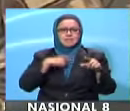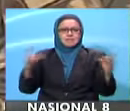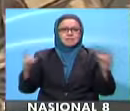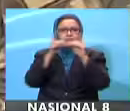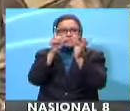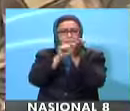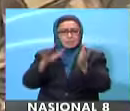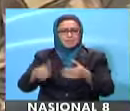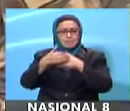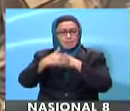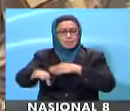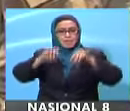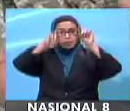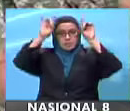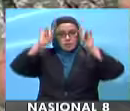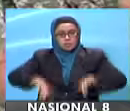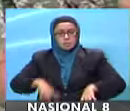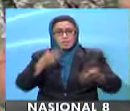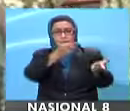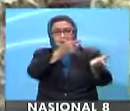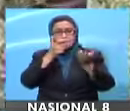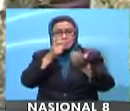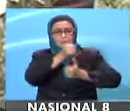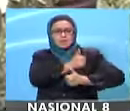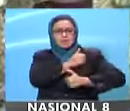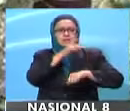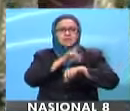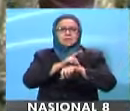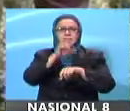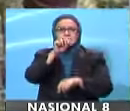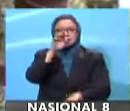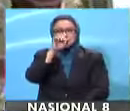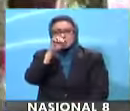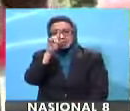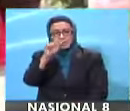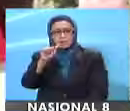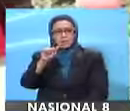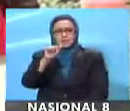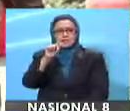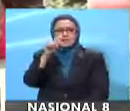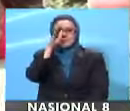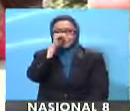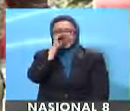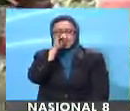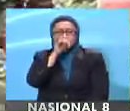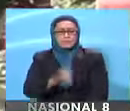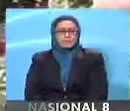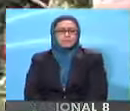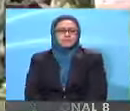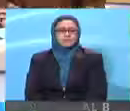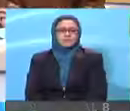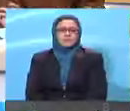menembak Tentera Darat UKMTD 2015 di Kem Terendak, Sungai Udang, Melaka.